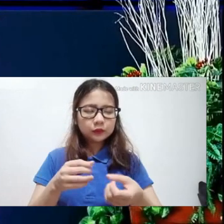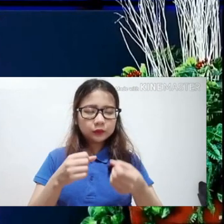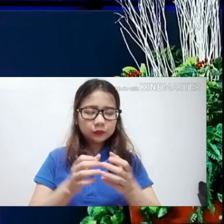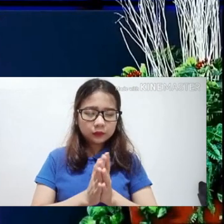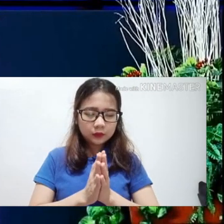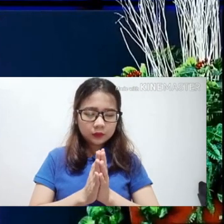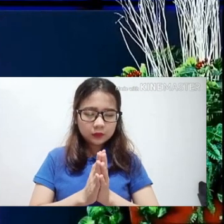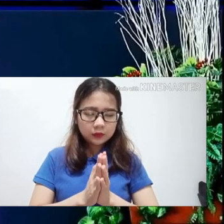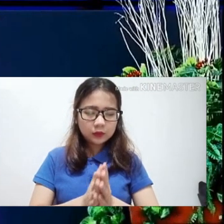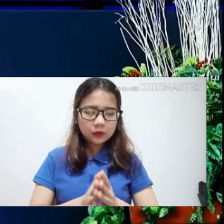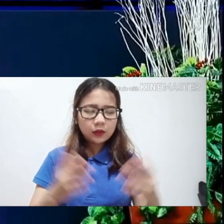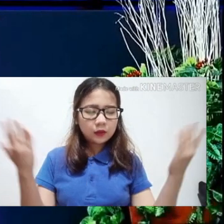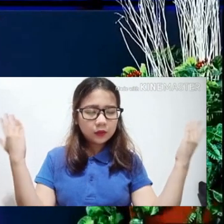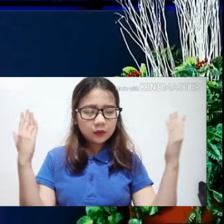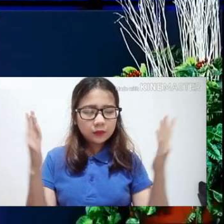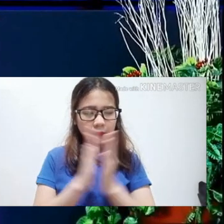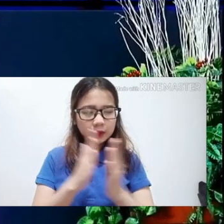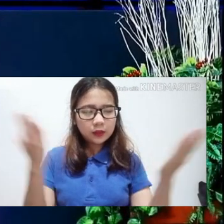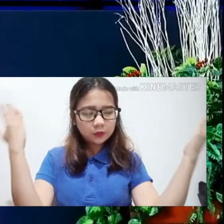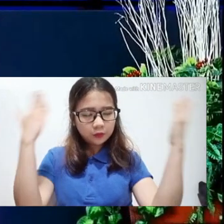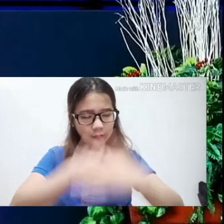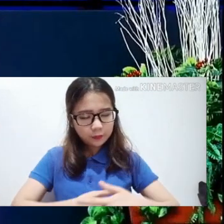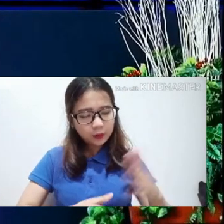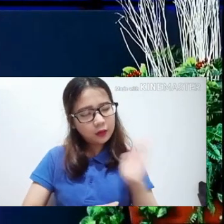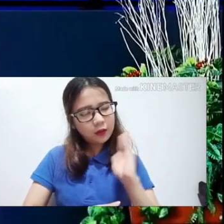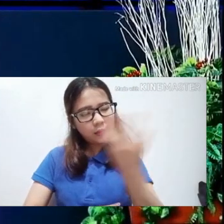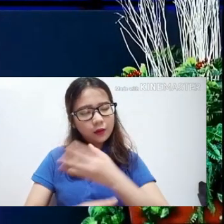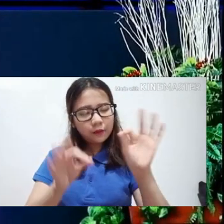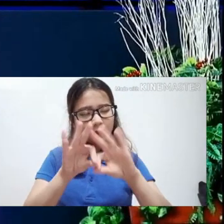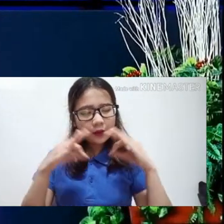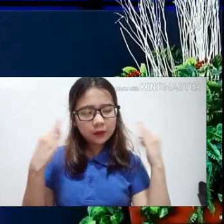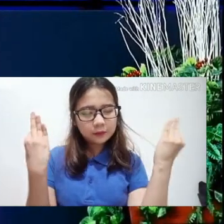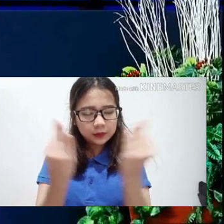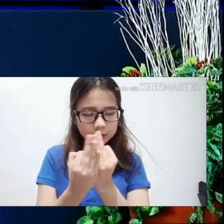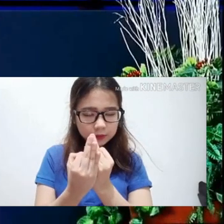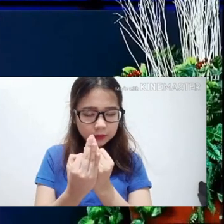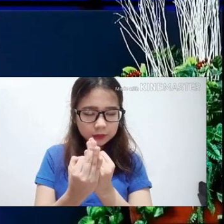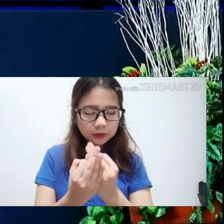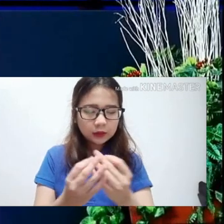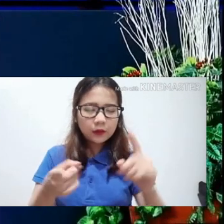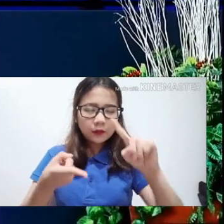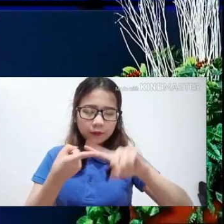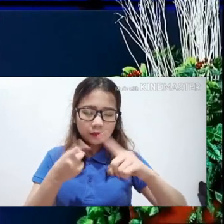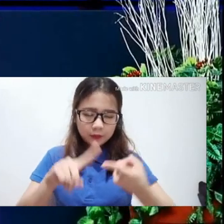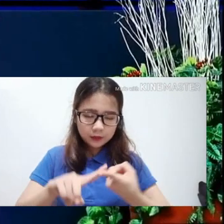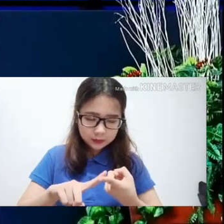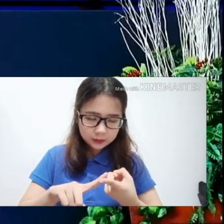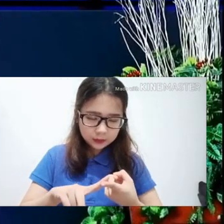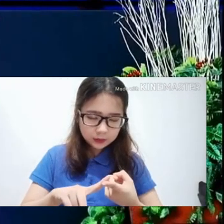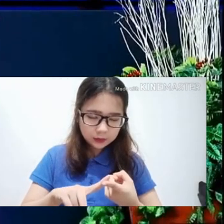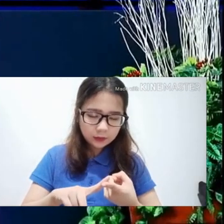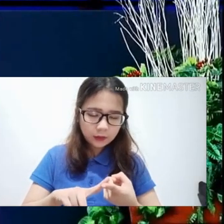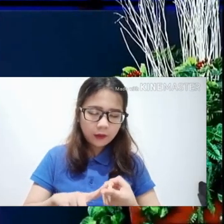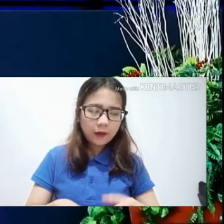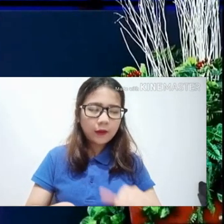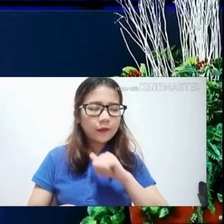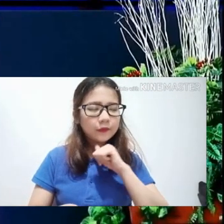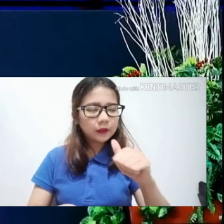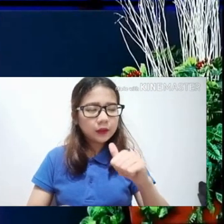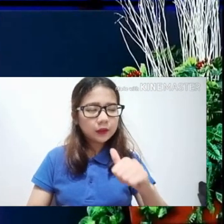we pray, O God, that you would cover our families, Lord God, our loved ones as well, na hindi po